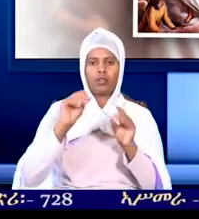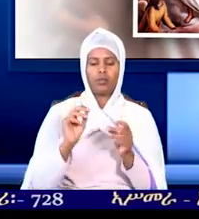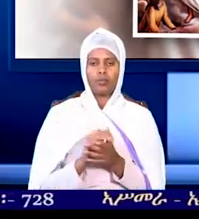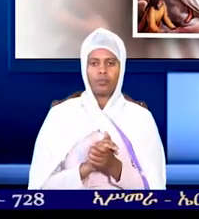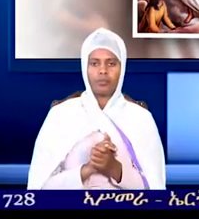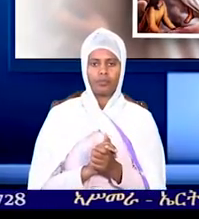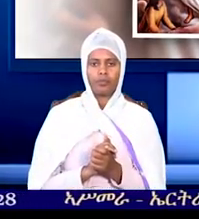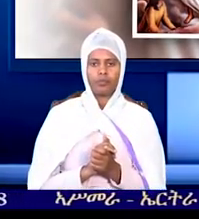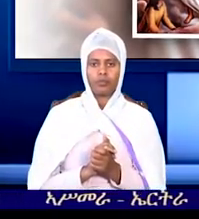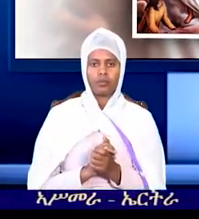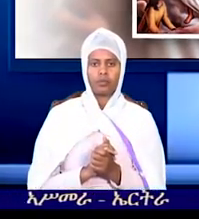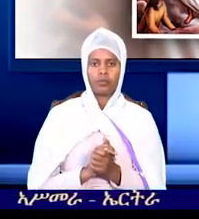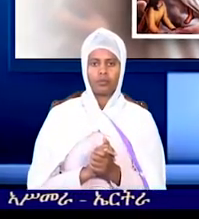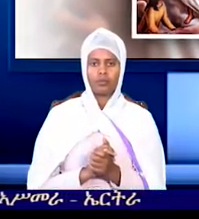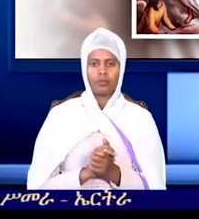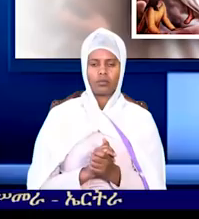ተሰቂሉሉ